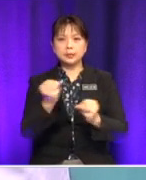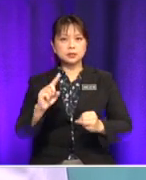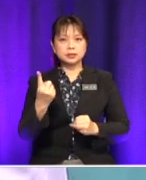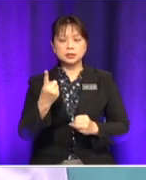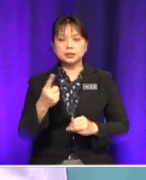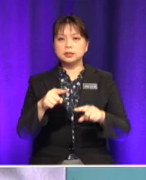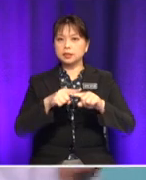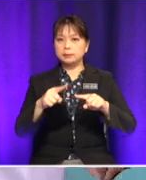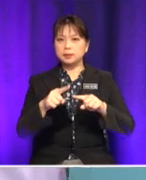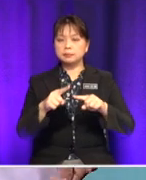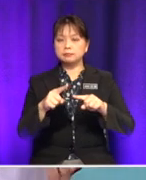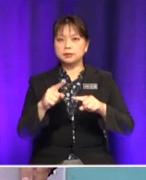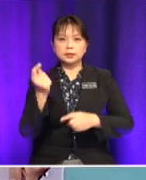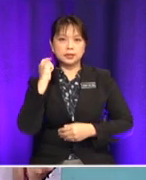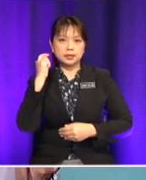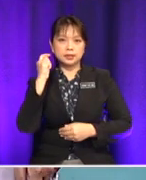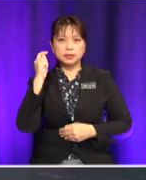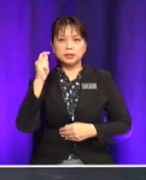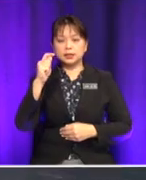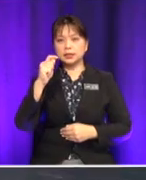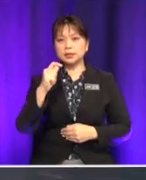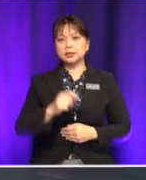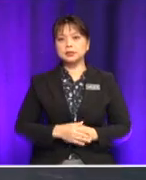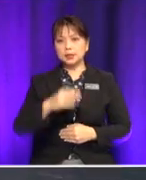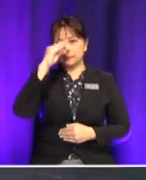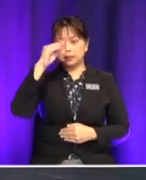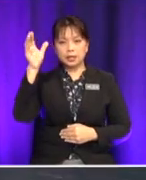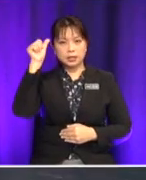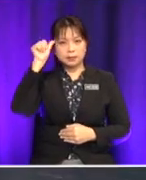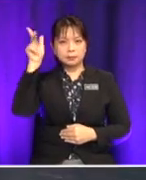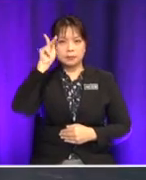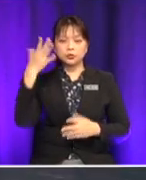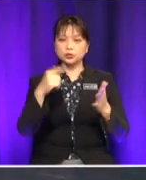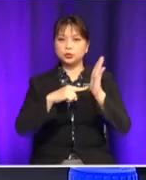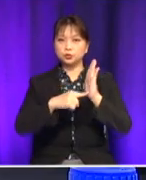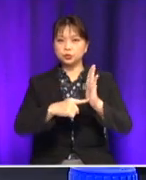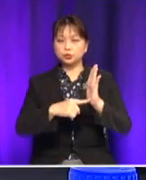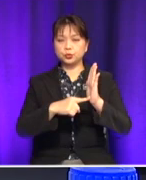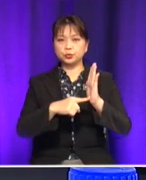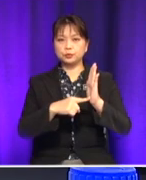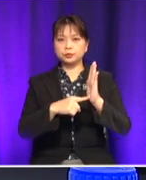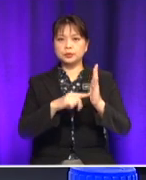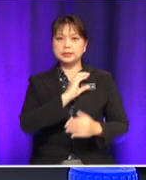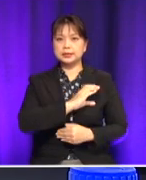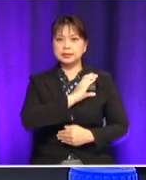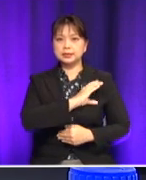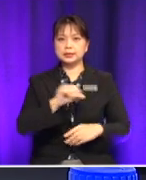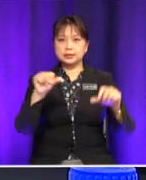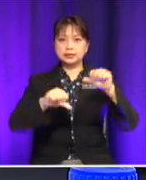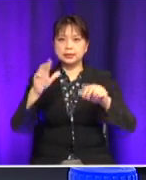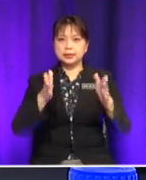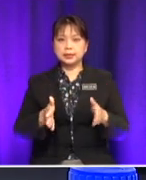Nah pada diri apa Akmal tadi terima kasih kita akan belajar pengenalan kepada penyesatan